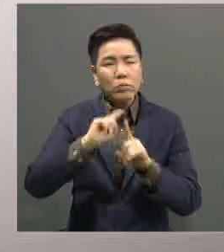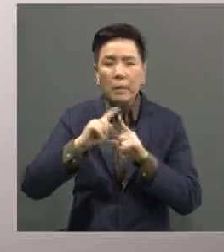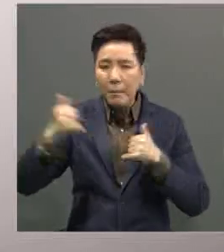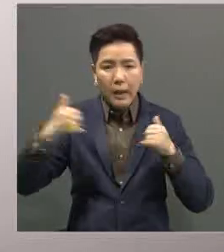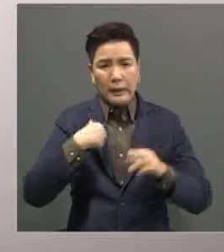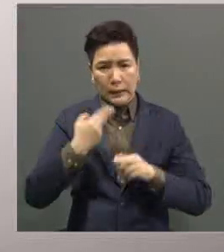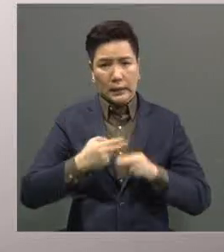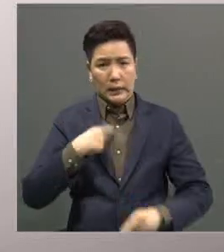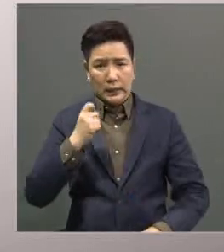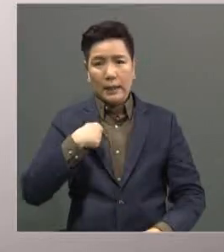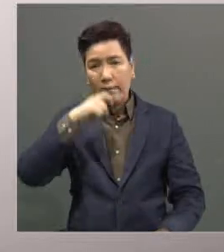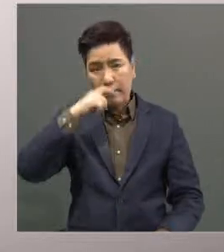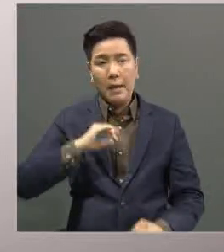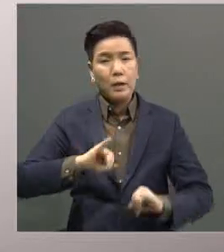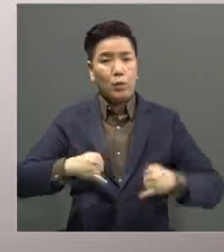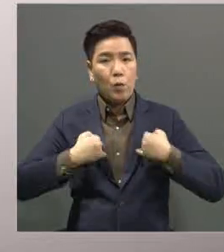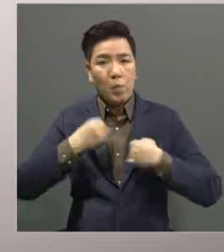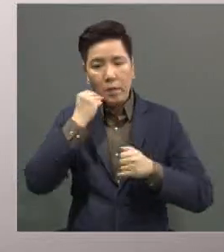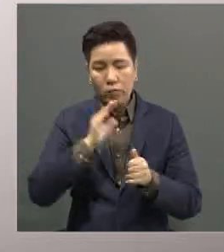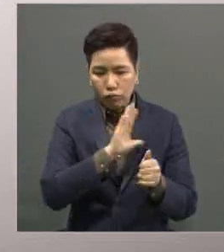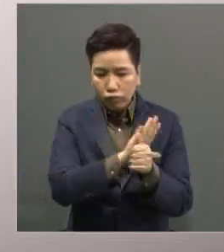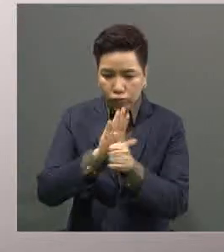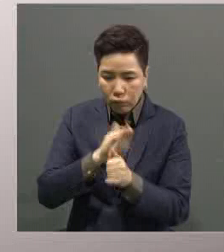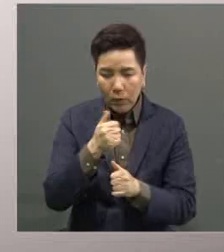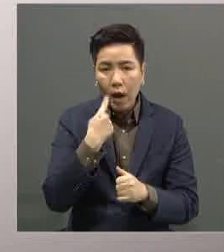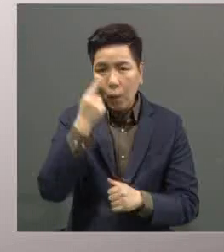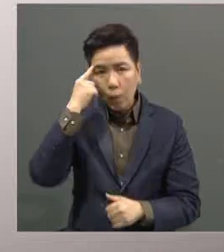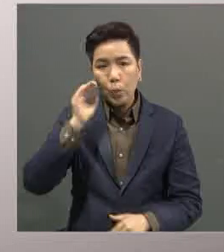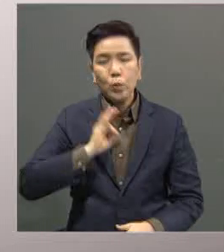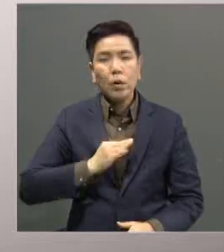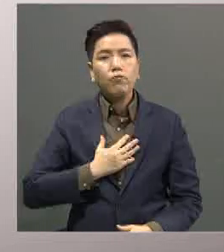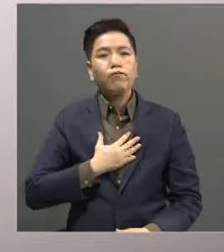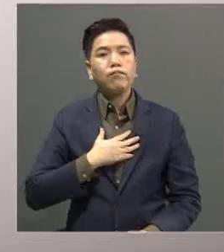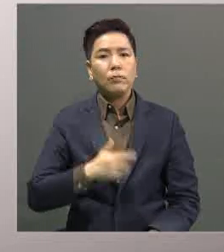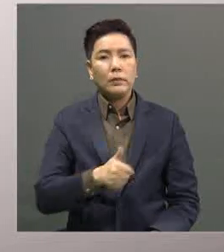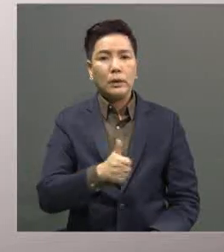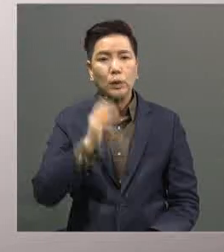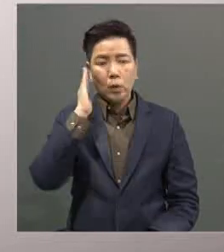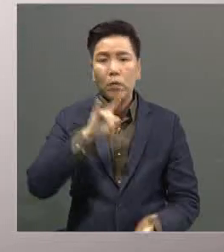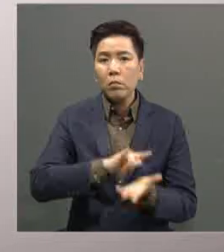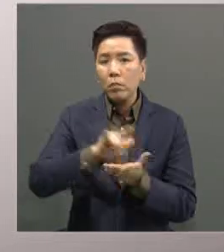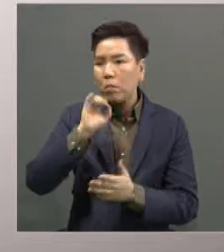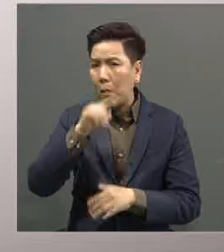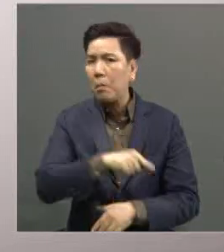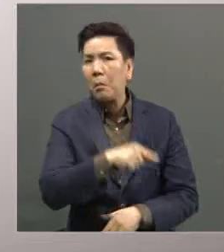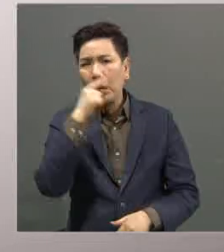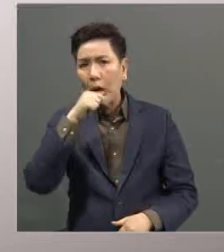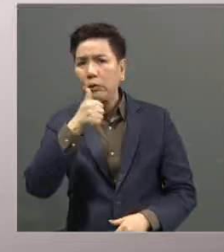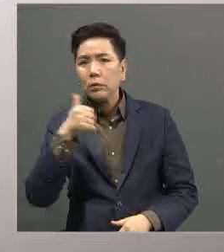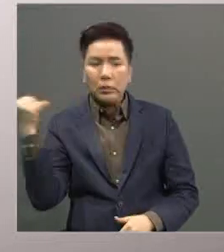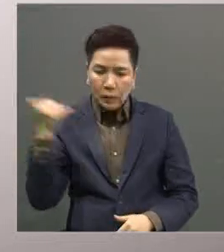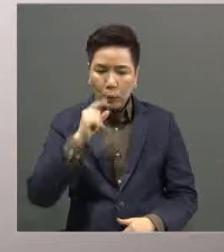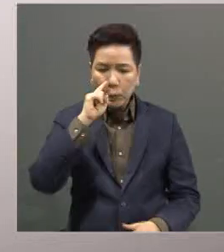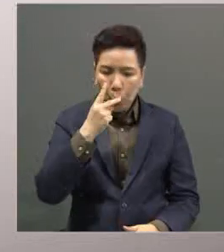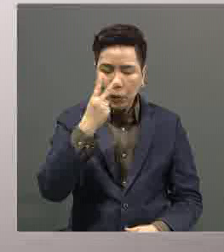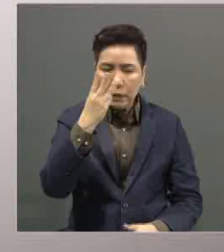เนี่ยเป็นเจ้าบ้านที่ดีต้อนรับนักท่องเที่ยวทุกคนให้เขาเนี่ยรู้สึกประทับใจแล้วหลังจากนี้กลับไปจะได้บอกต่อแล้วกลับมาเที่ยวซ้ำ